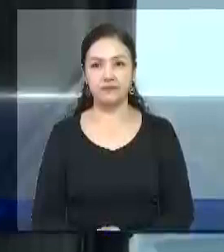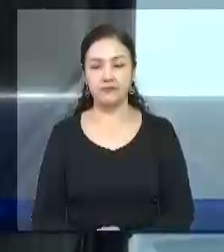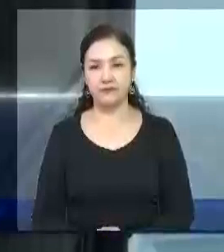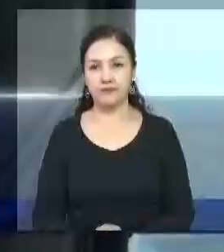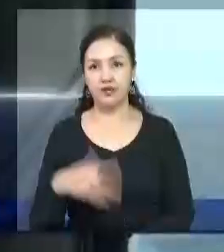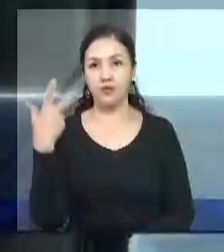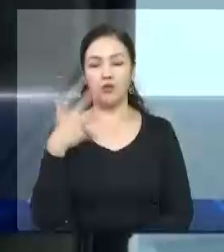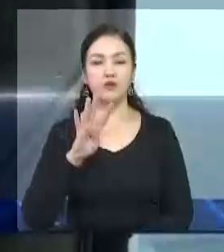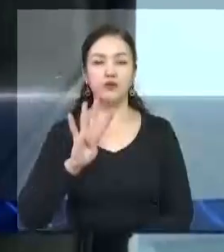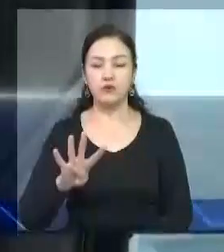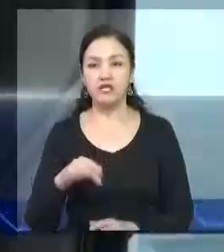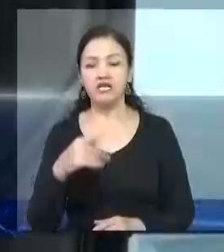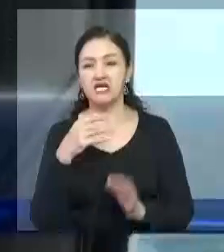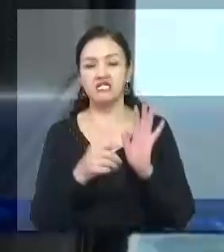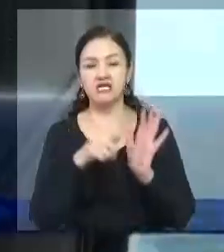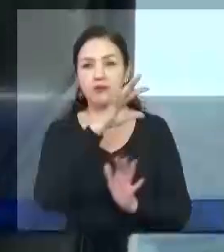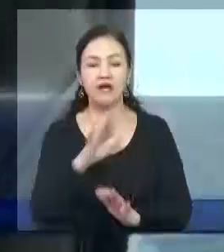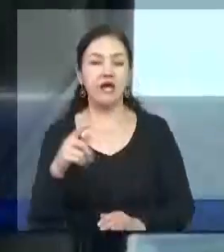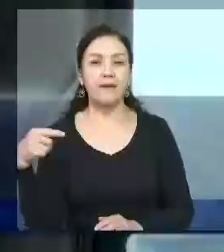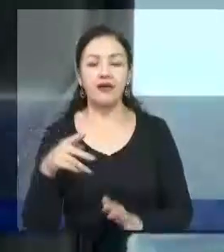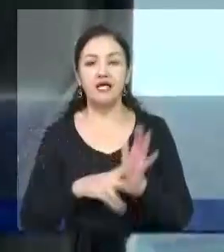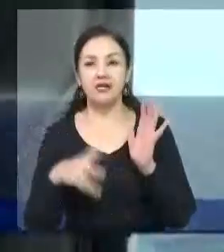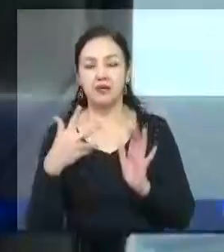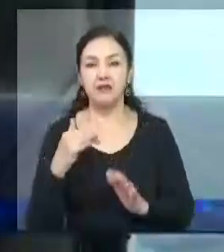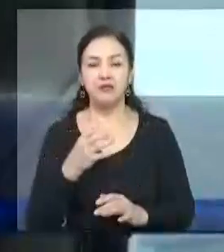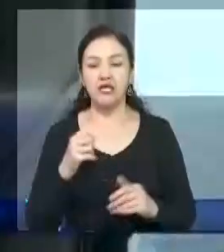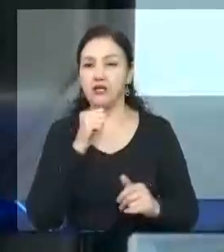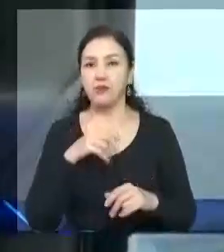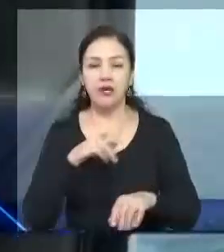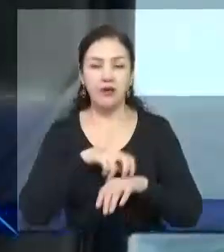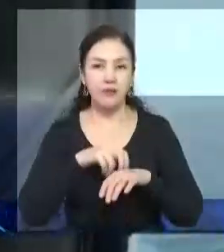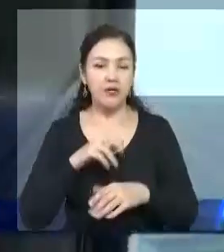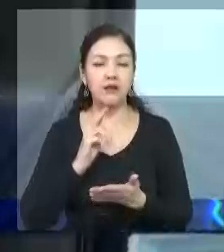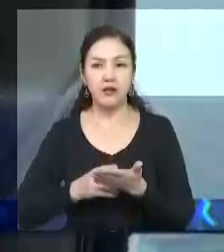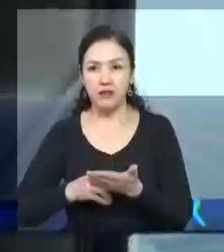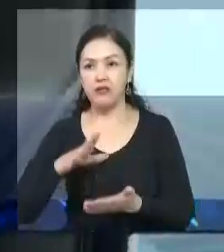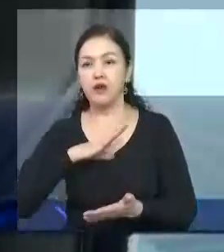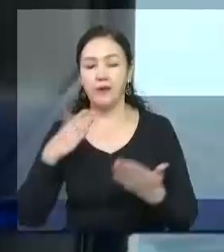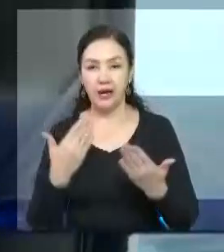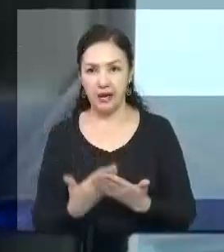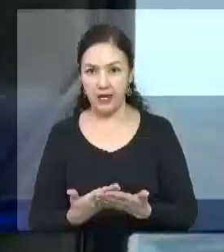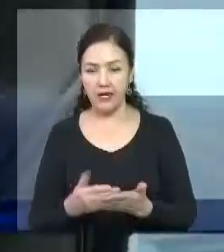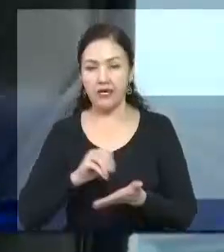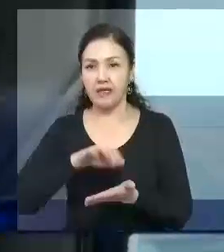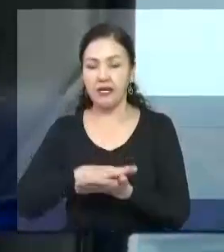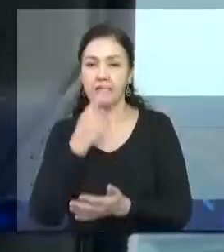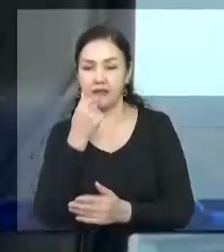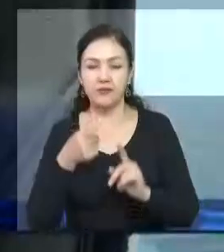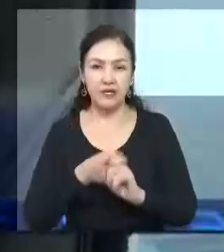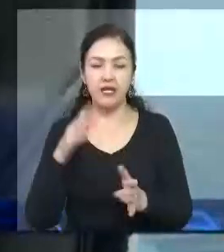Оның 34.7% немесе 1385-і зертханалық әдіспен дәлелденіп отыр. Айта кету керек, тіркелген қызылша